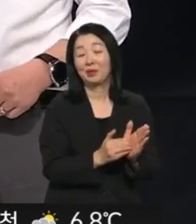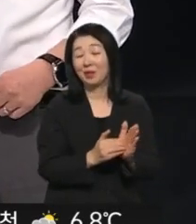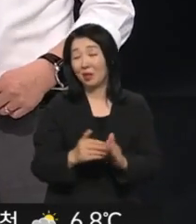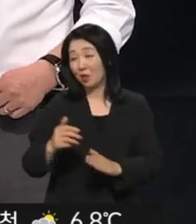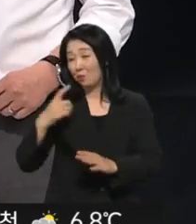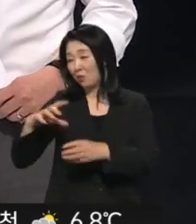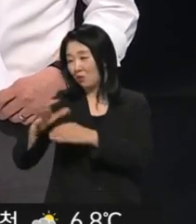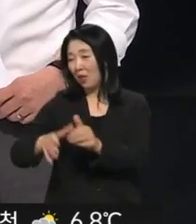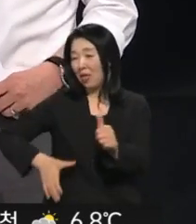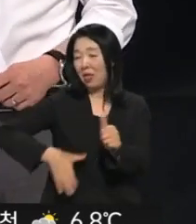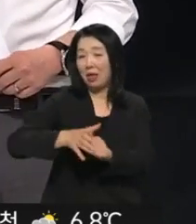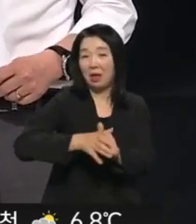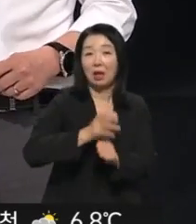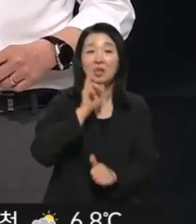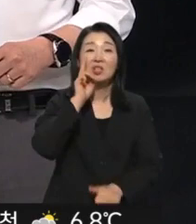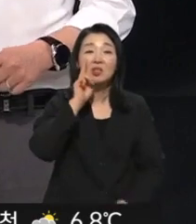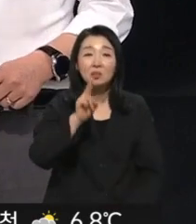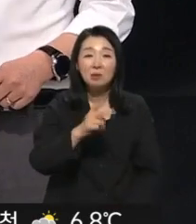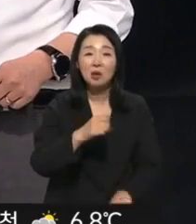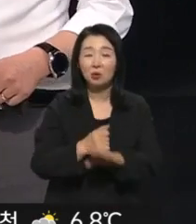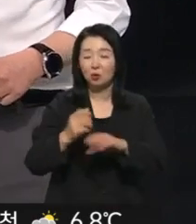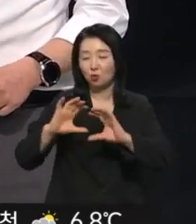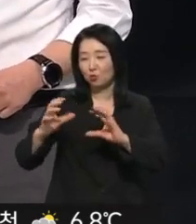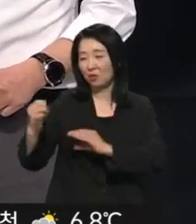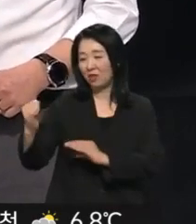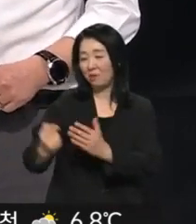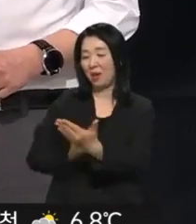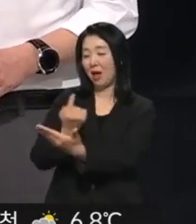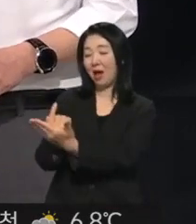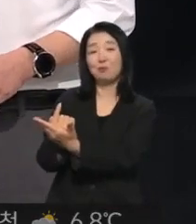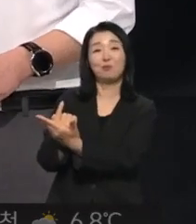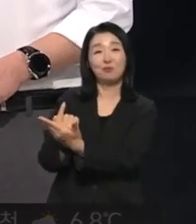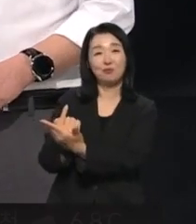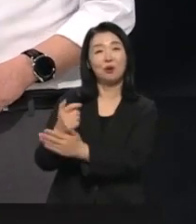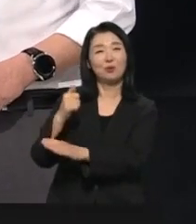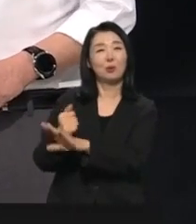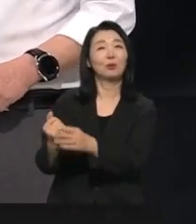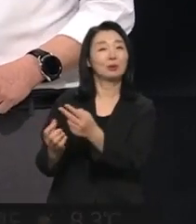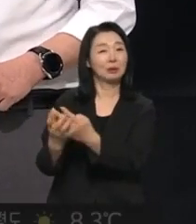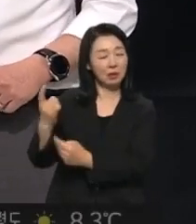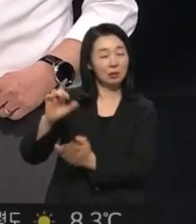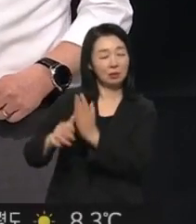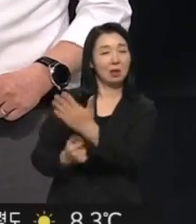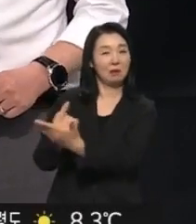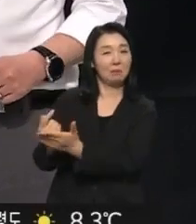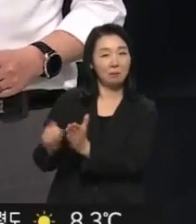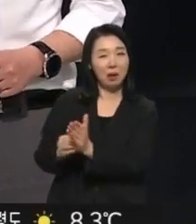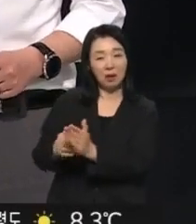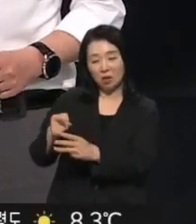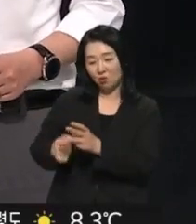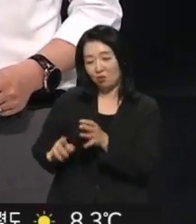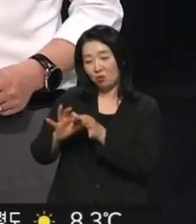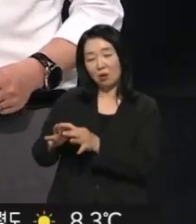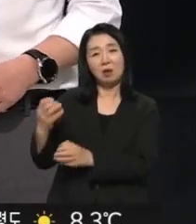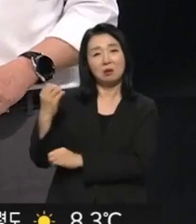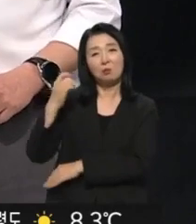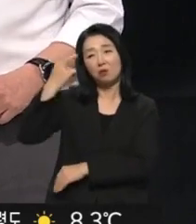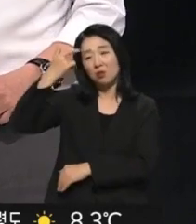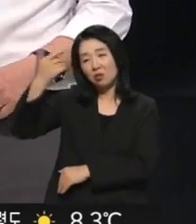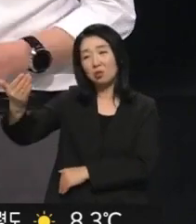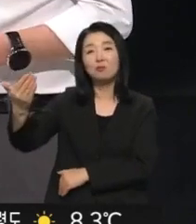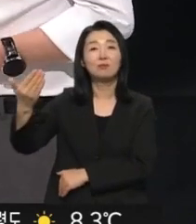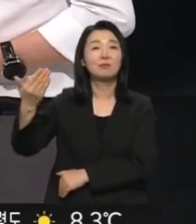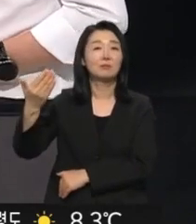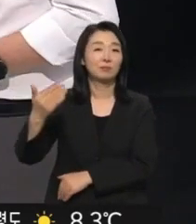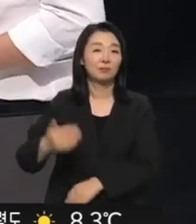듯합니다. 안 후보가 국민의힘에 합류한 이유, 결국 단일화 때문이죠. 친윤계에 근본적인 질문을 던졌습니다.